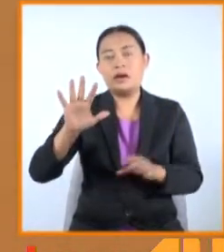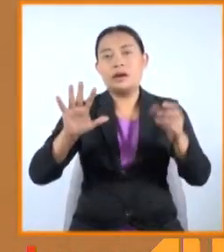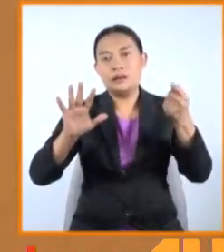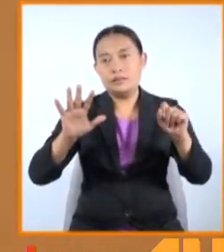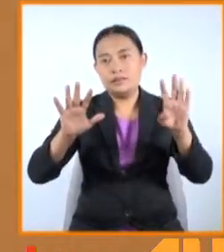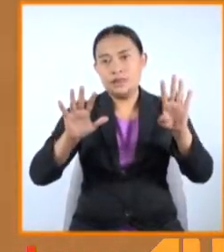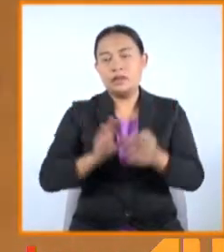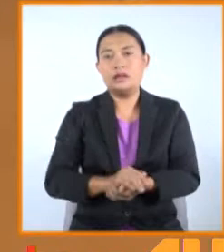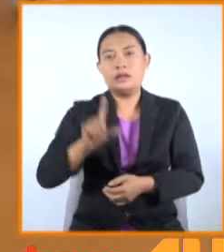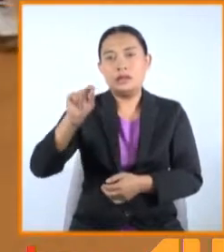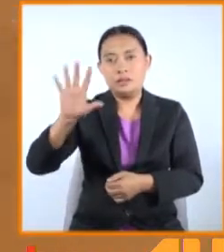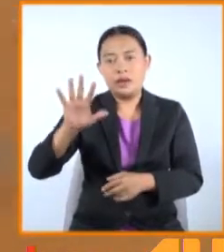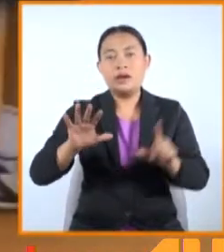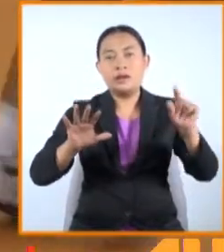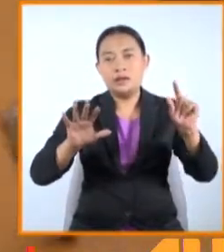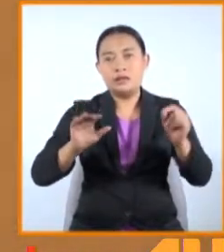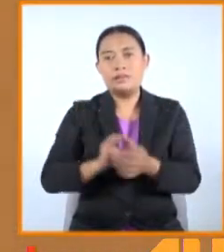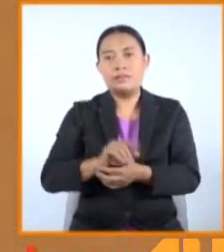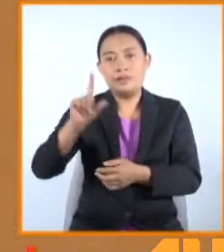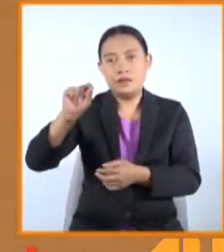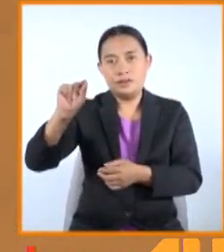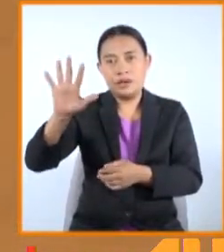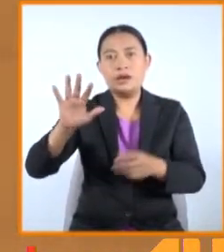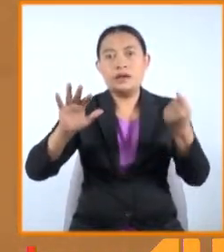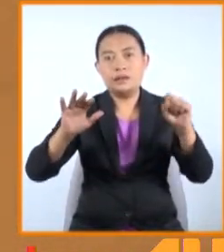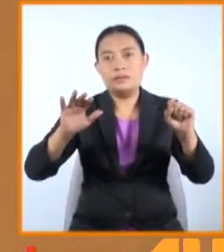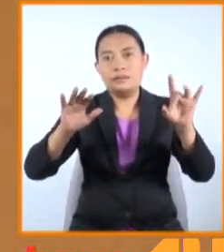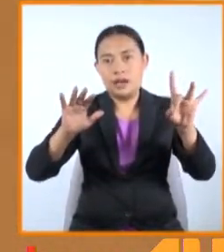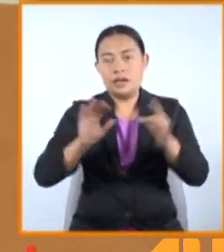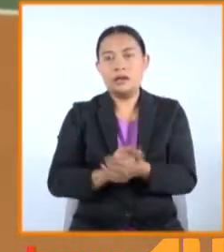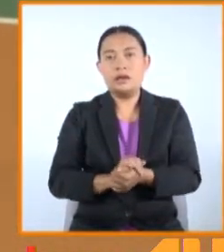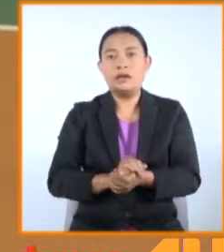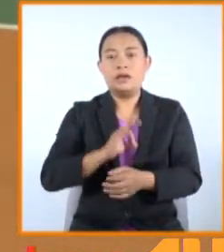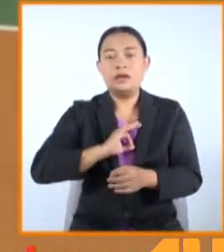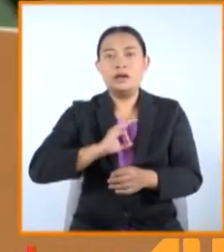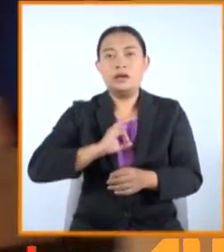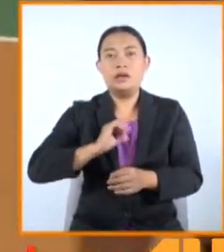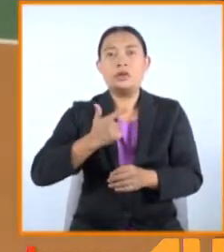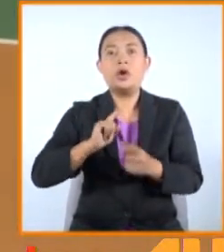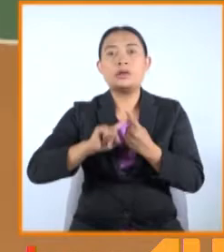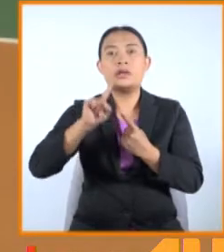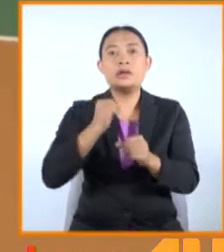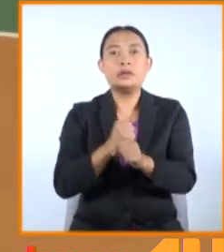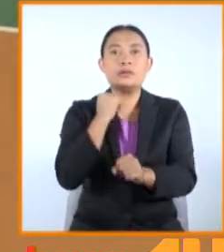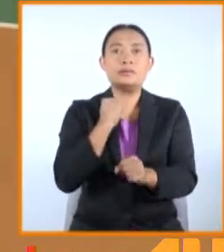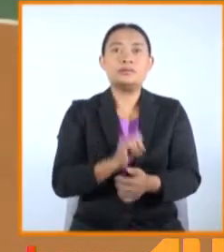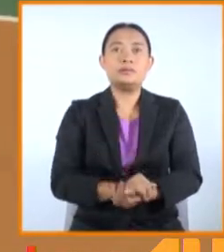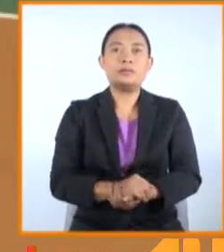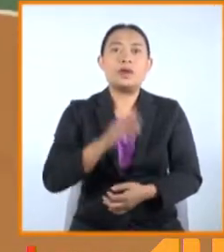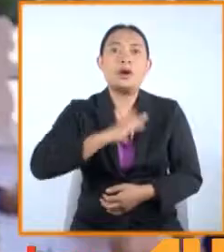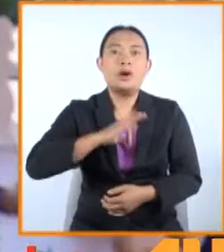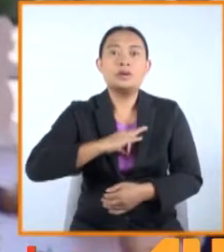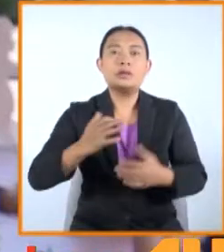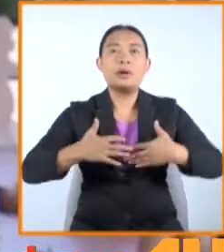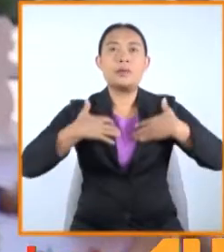25-14 25-20 และ25-18คว้าเหรียญทองไปครองอีก1เหรียญ ช่วยกันเล่นแบบรู้สึกแบบมี